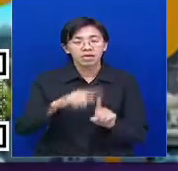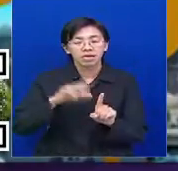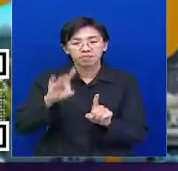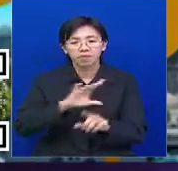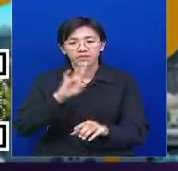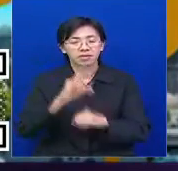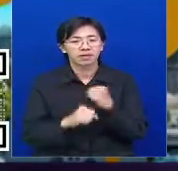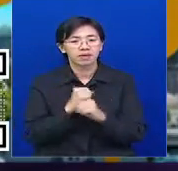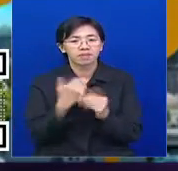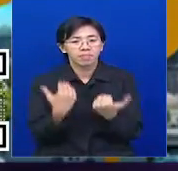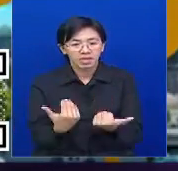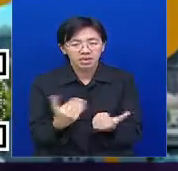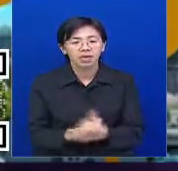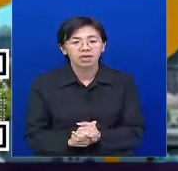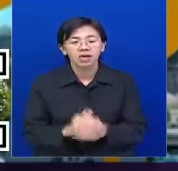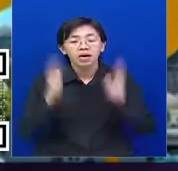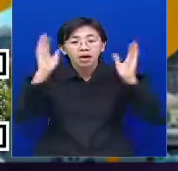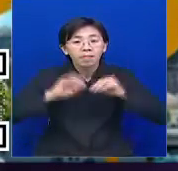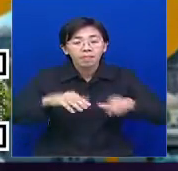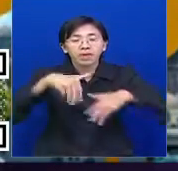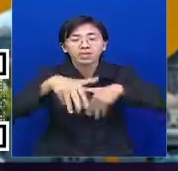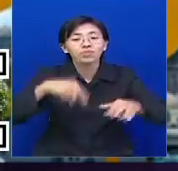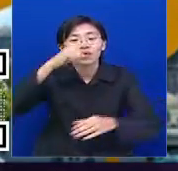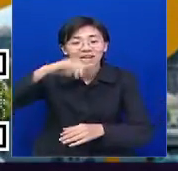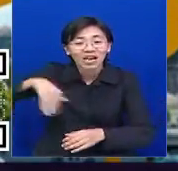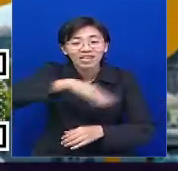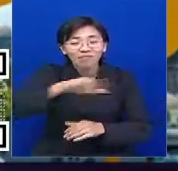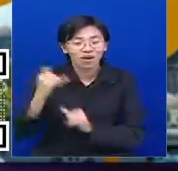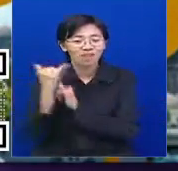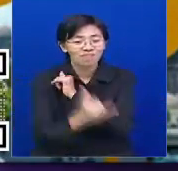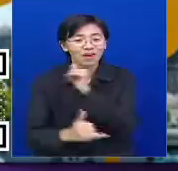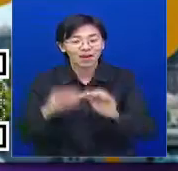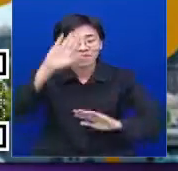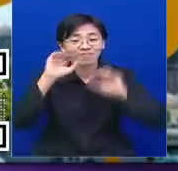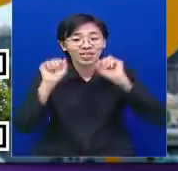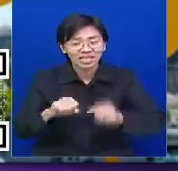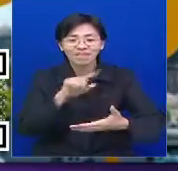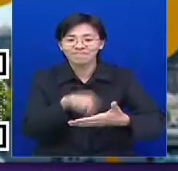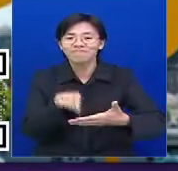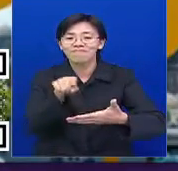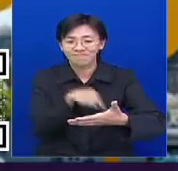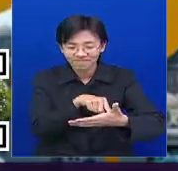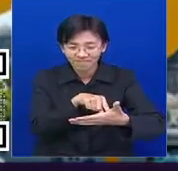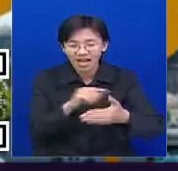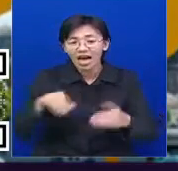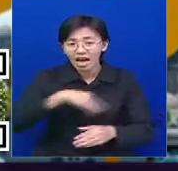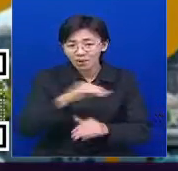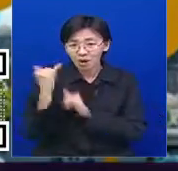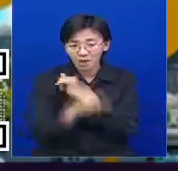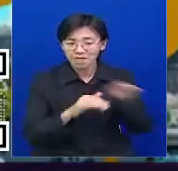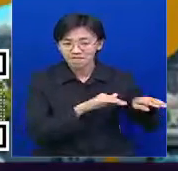มนี้เชิญชวนพี่น้องคนไทยออกไปใช้สิทธิ์ออกเสียงประชามติกันอย่างพร้อมเพรียงนะฮ